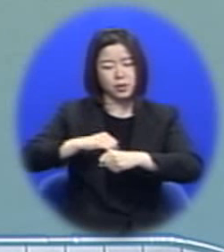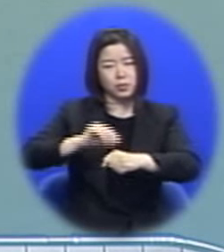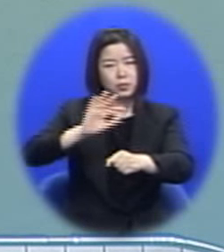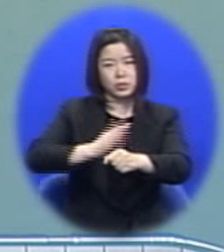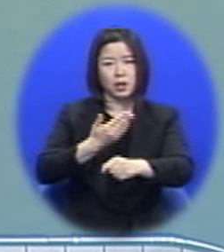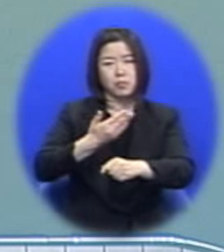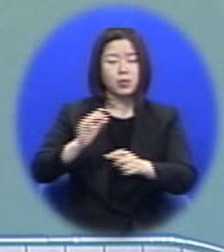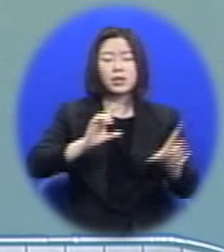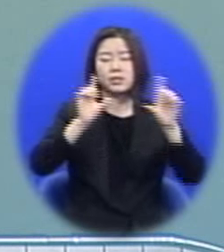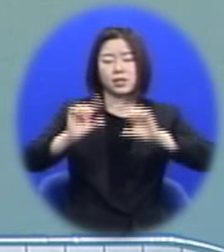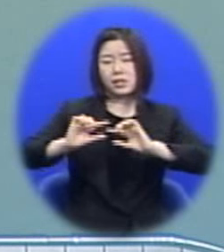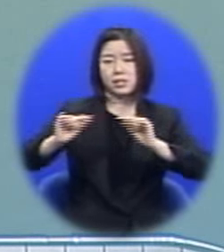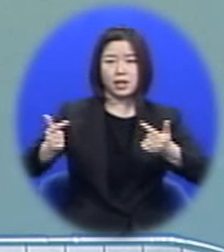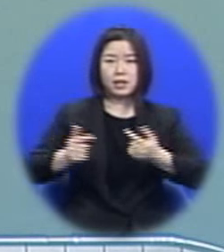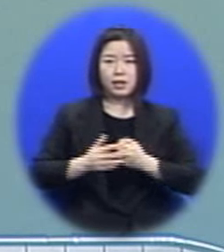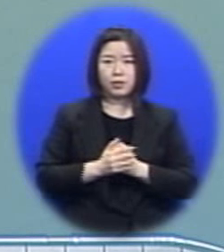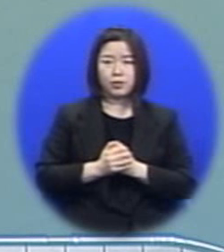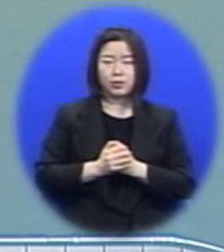거예요.